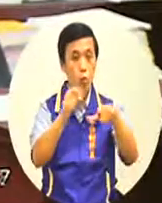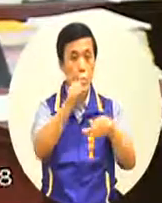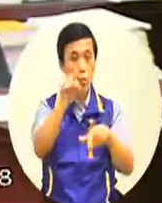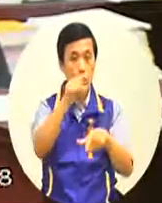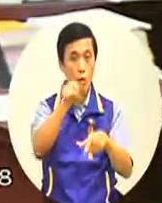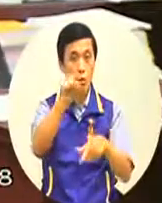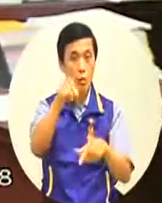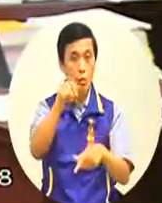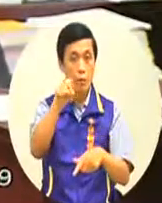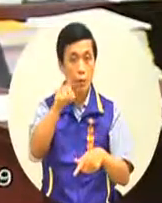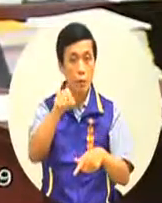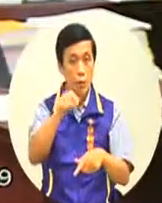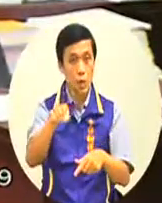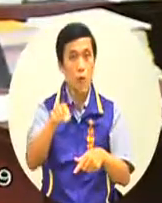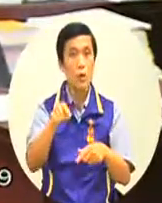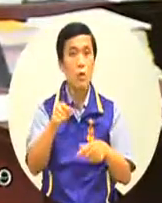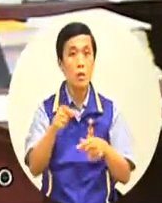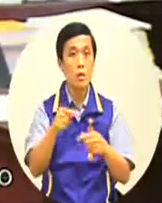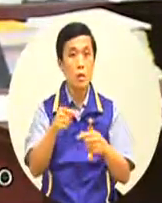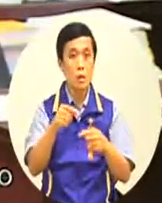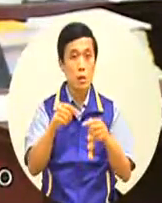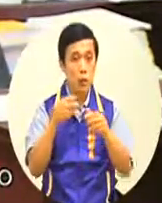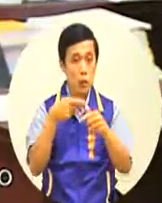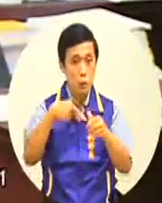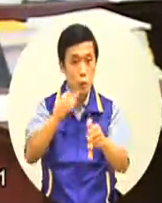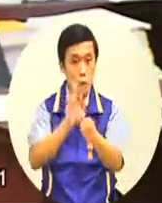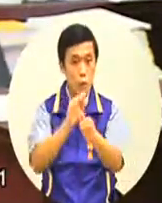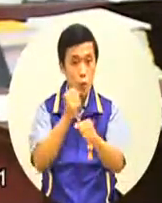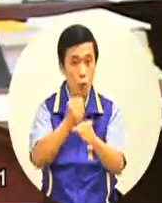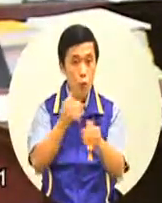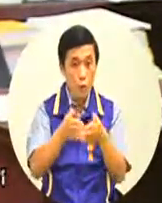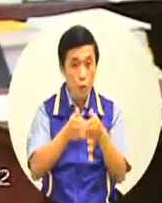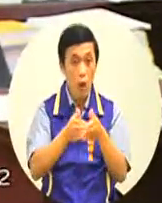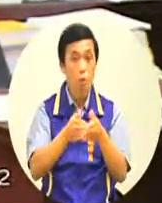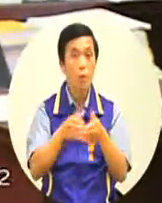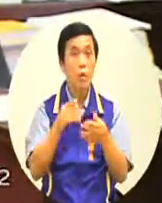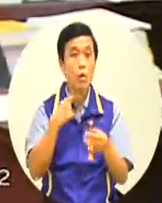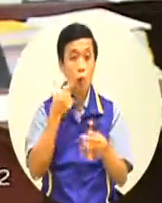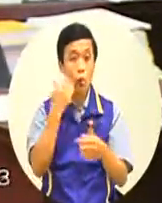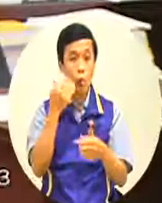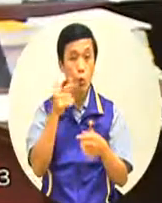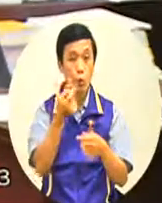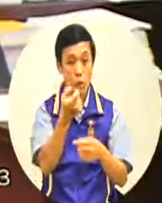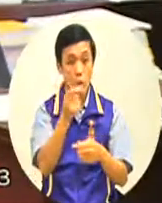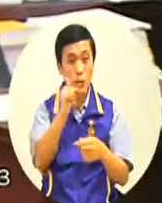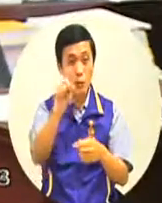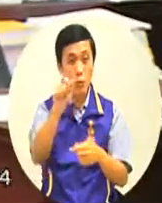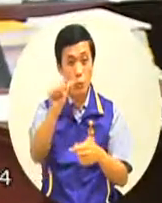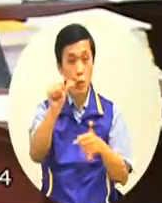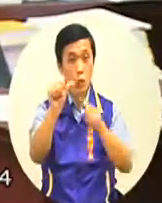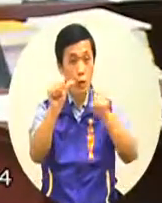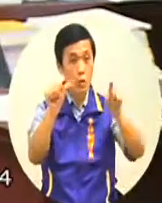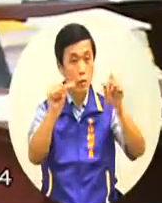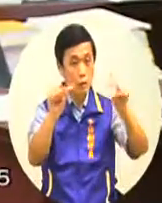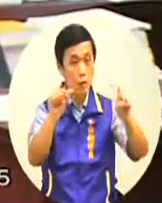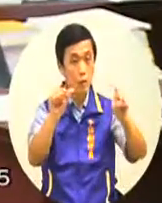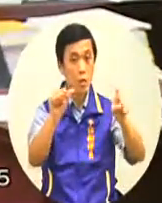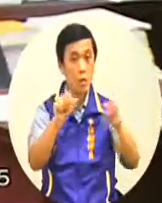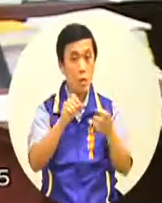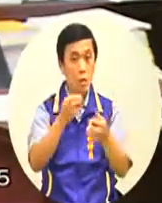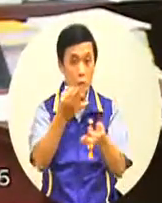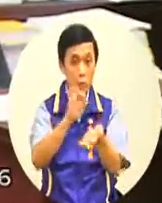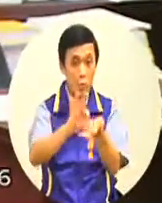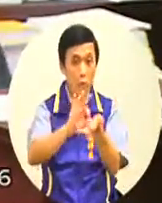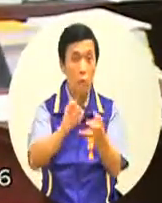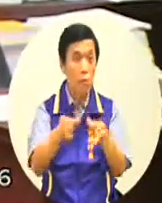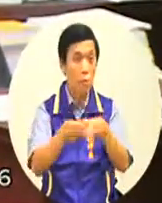进户六地下都叫你得偷地，可是里面到底有多少？就算只有5公顷，就算只有10公顷，这些都不用再花钱去买的土地，把